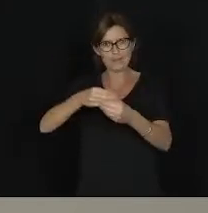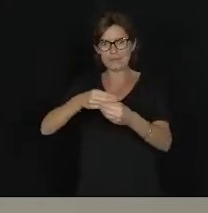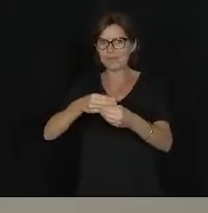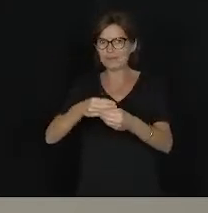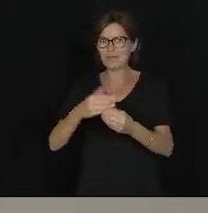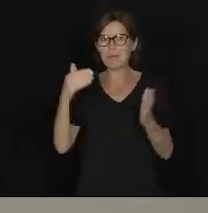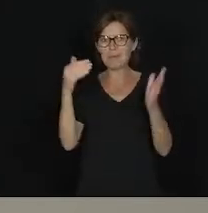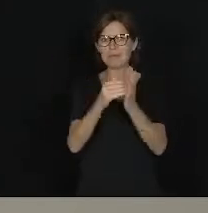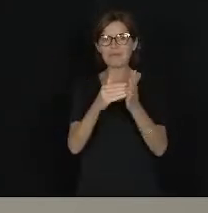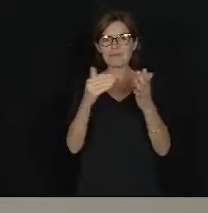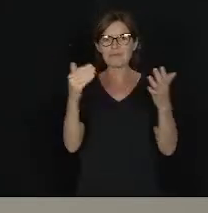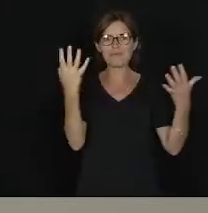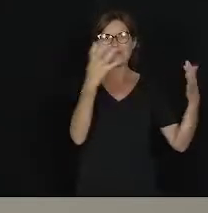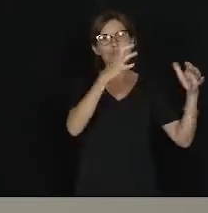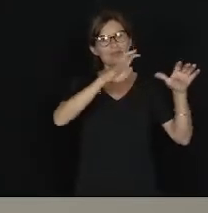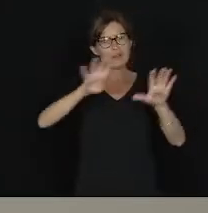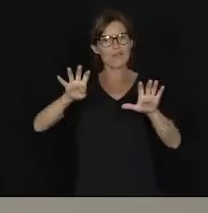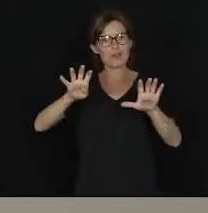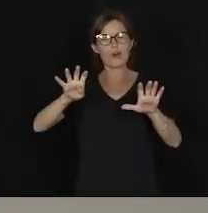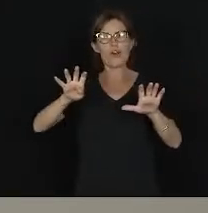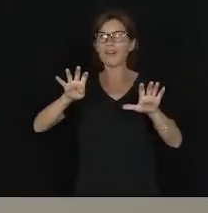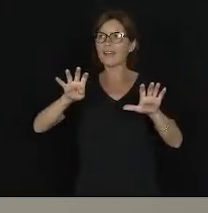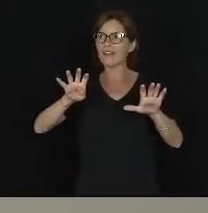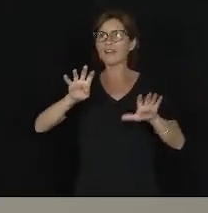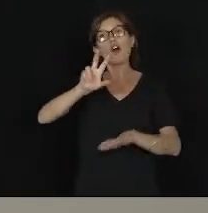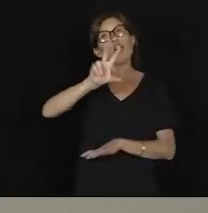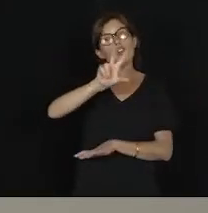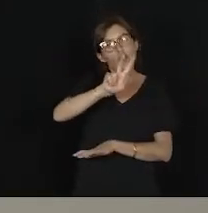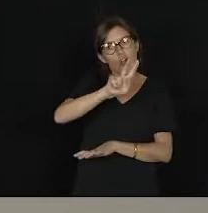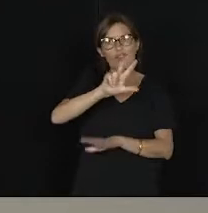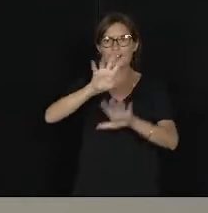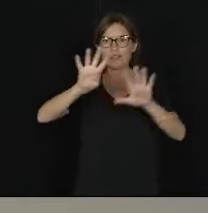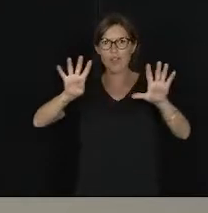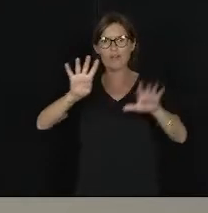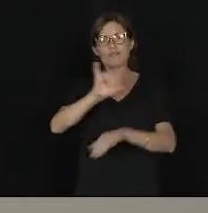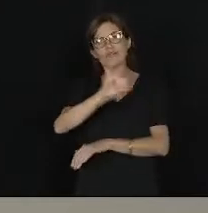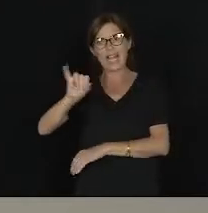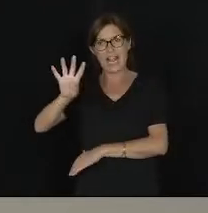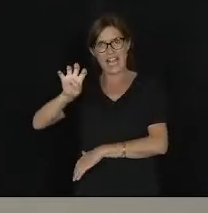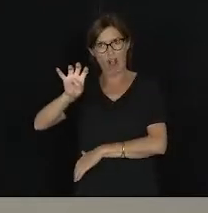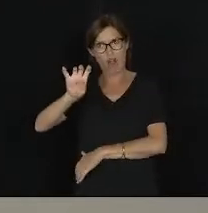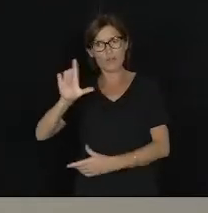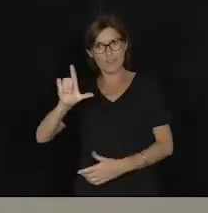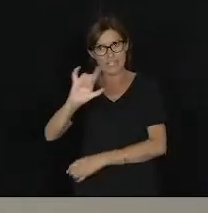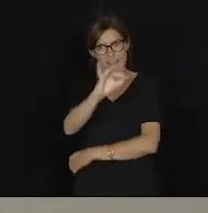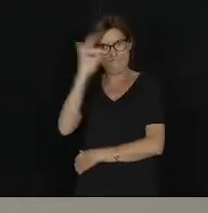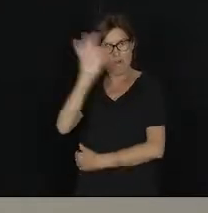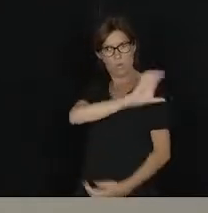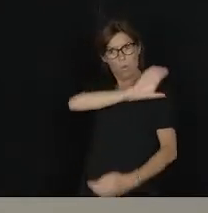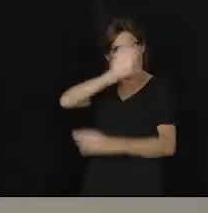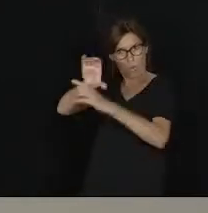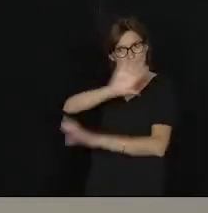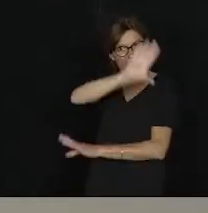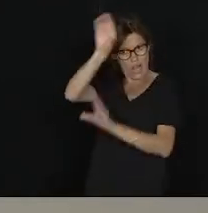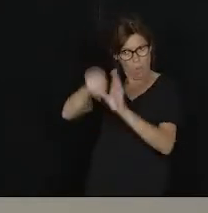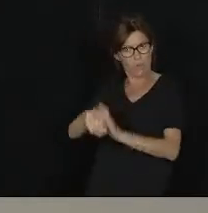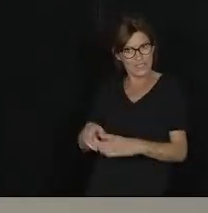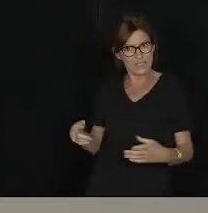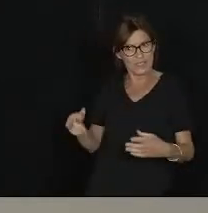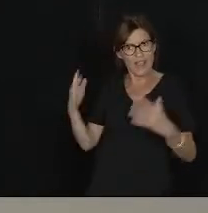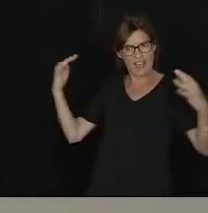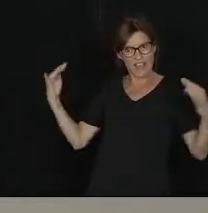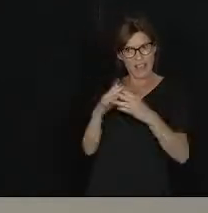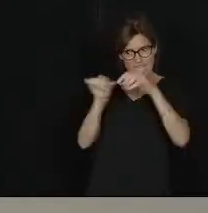place de septembre 39 à 1940 avec la France est aussi une guerre vindicatoire. Hein. C'est une guerre vindicatoire